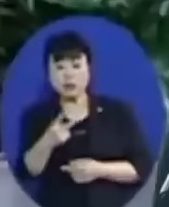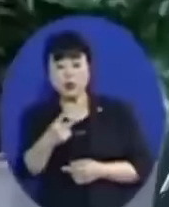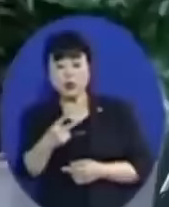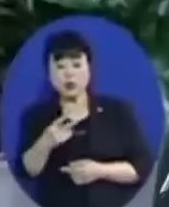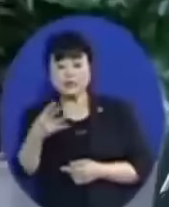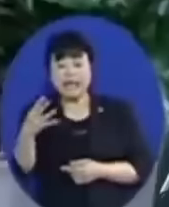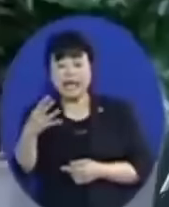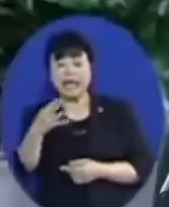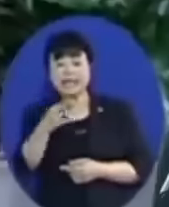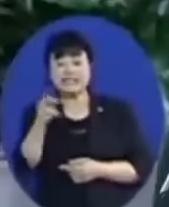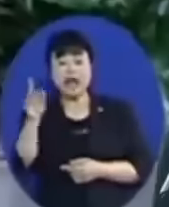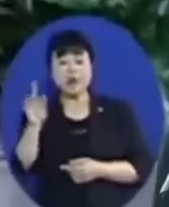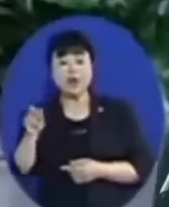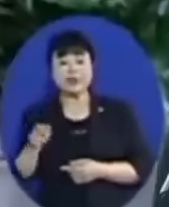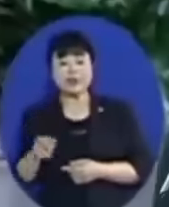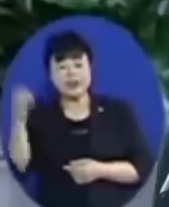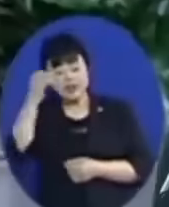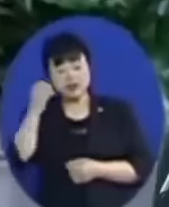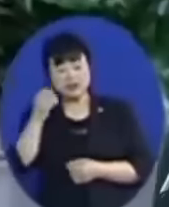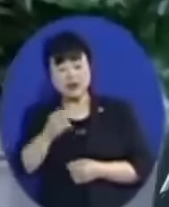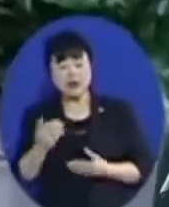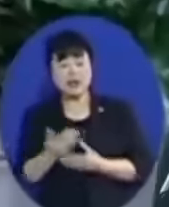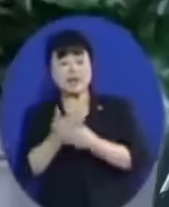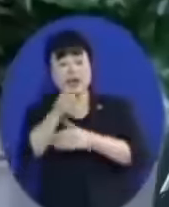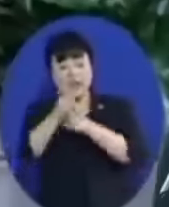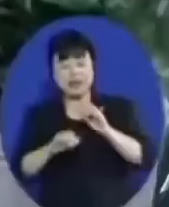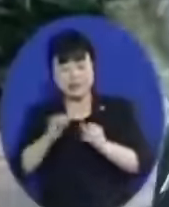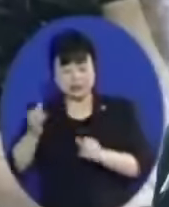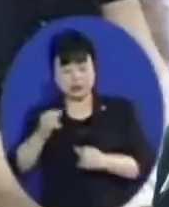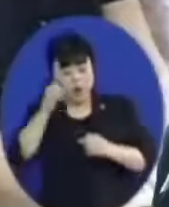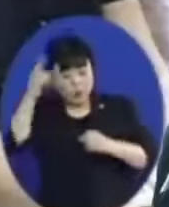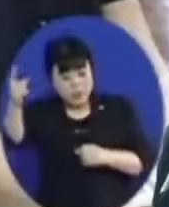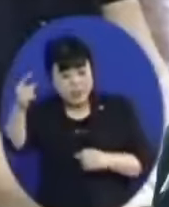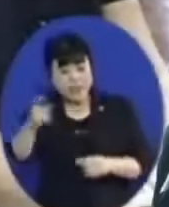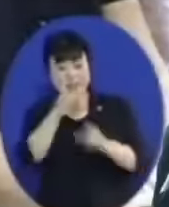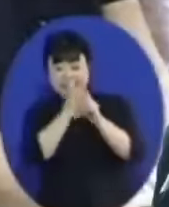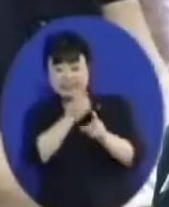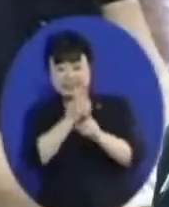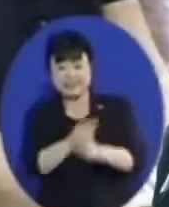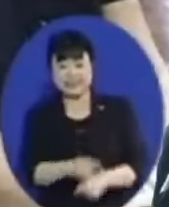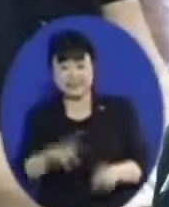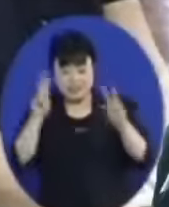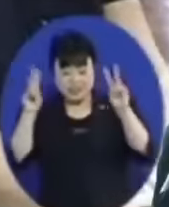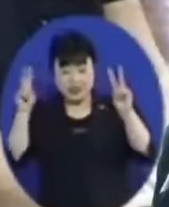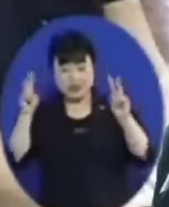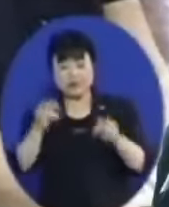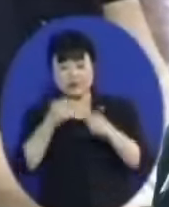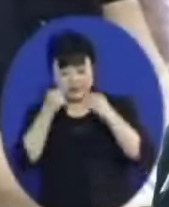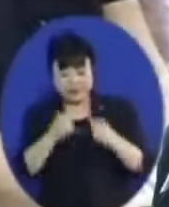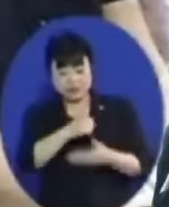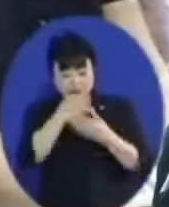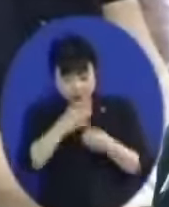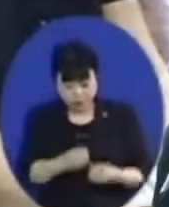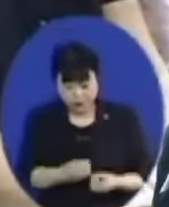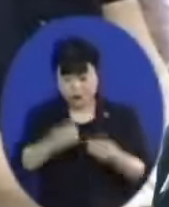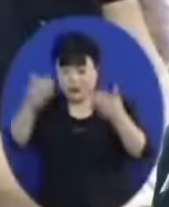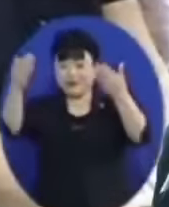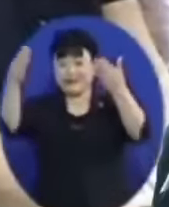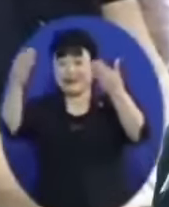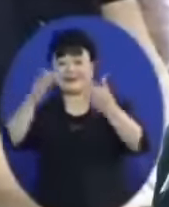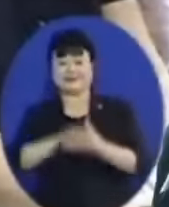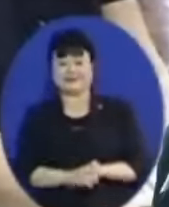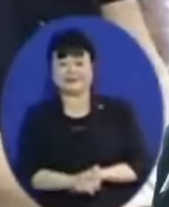4차원의 영성을 개발하면서 여러분 하나님의 백성으로서 위대한 승리와 성공적인 삶을 사시기를 주님 이름으로